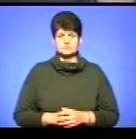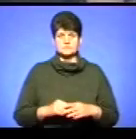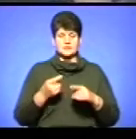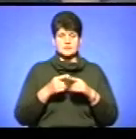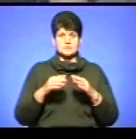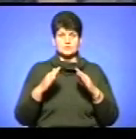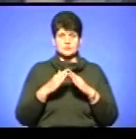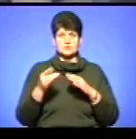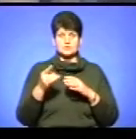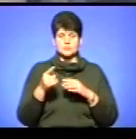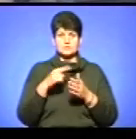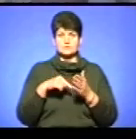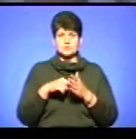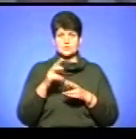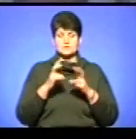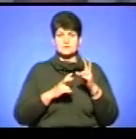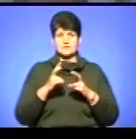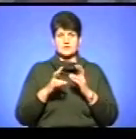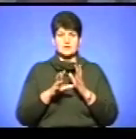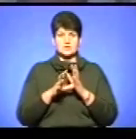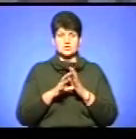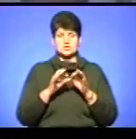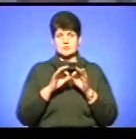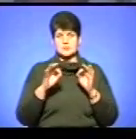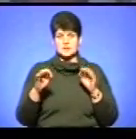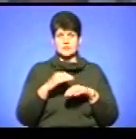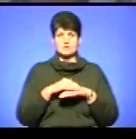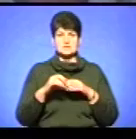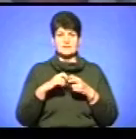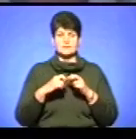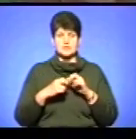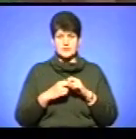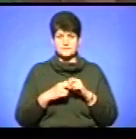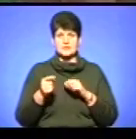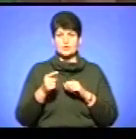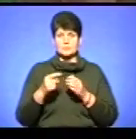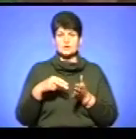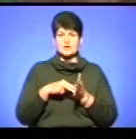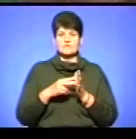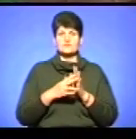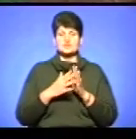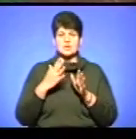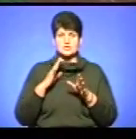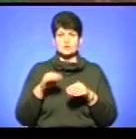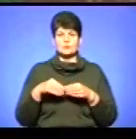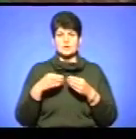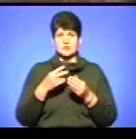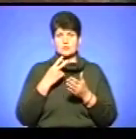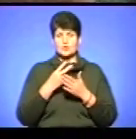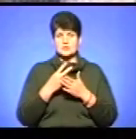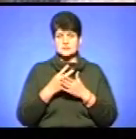будівля Тернопільського міського підприємства електричних мереж на вулиці Івана Франка. Тернополяни стоять у черзі, щоб подати